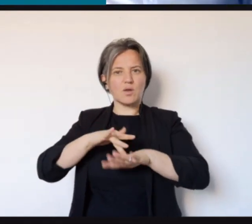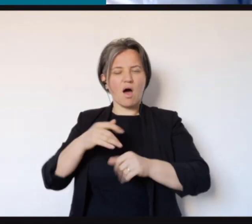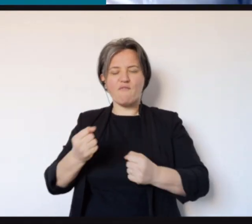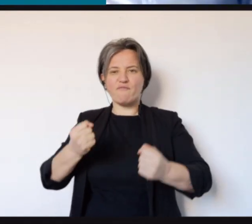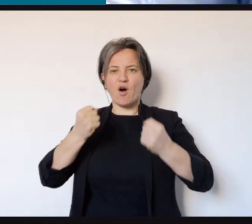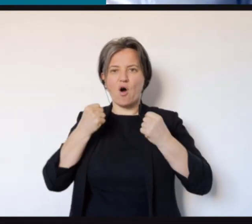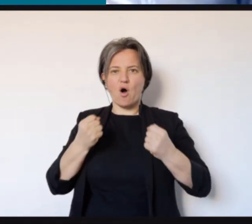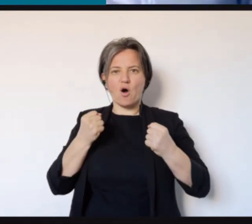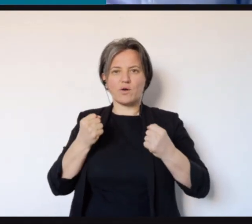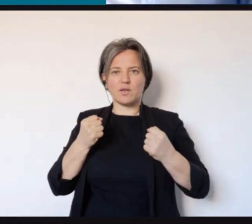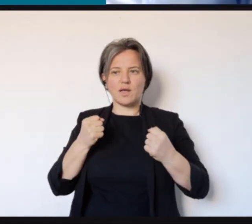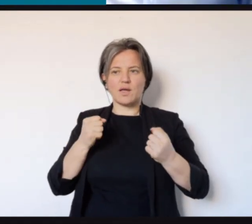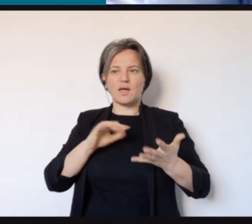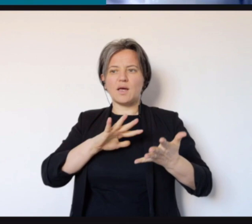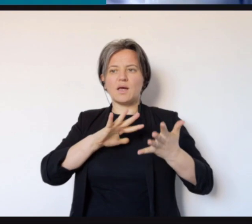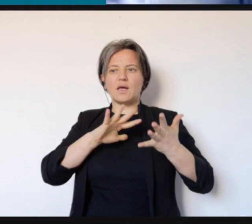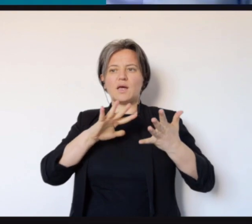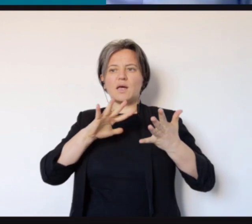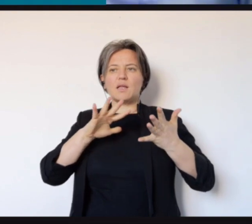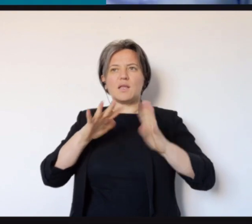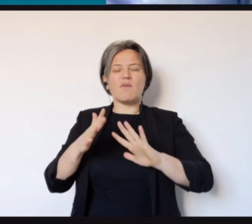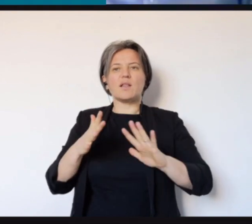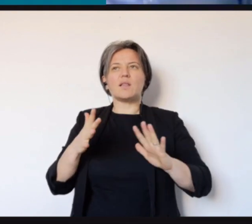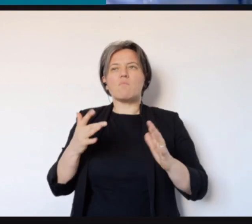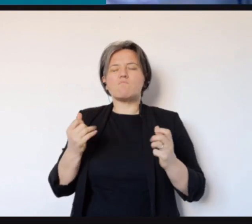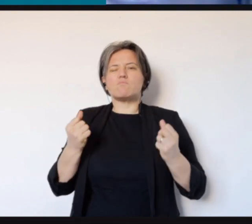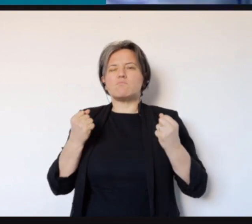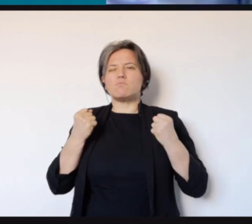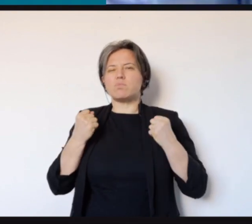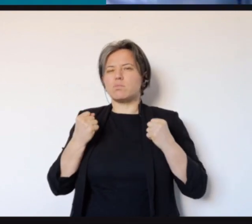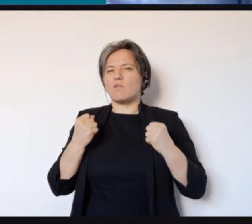quindi caratterizzerà in maniera